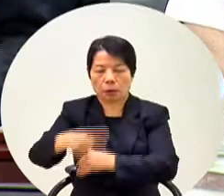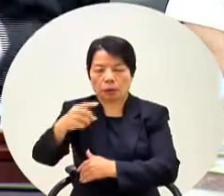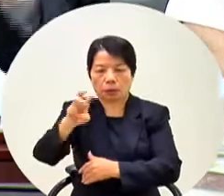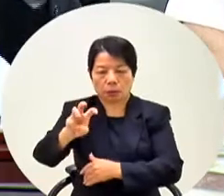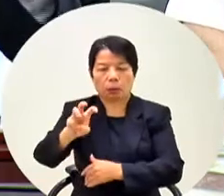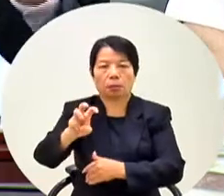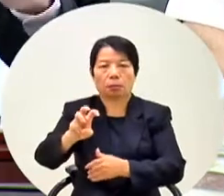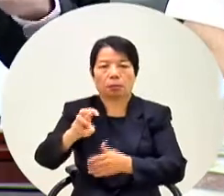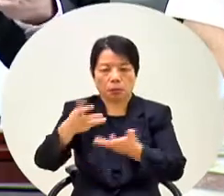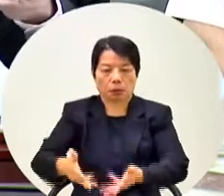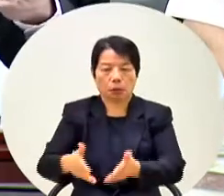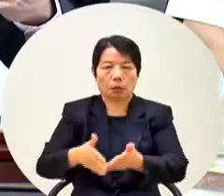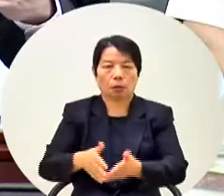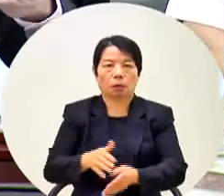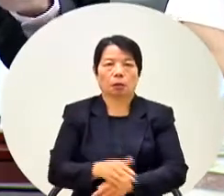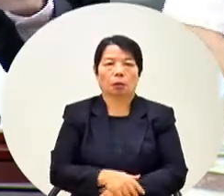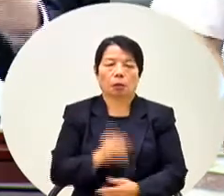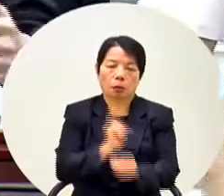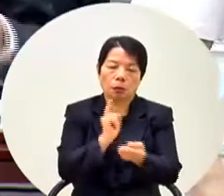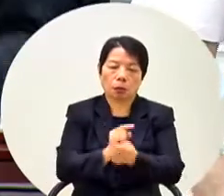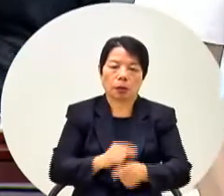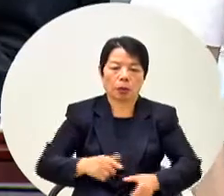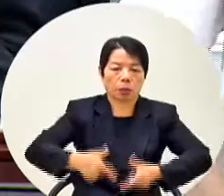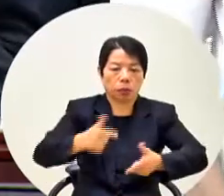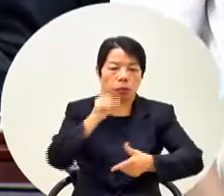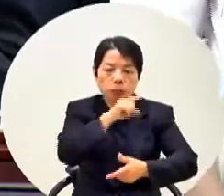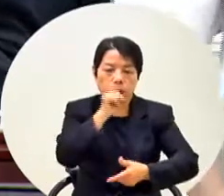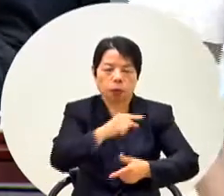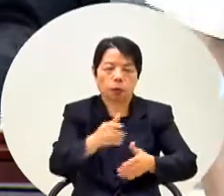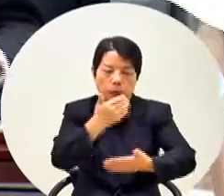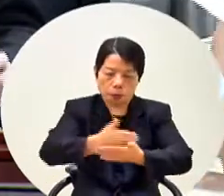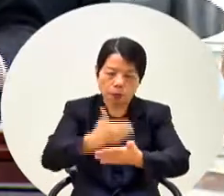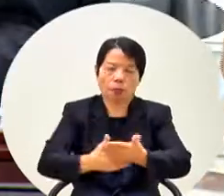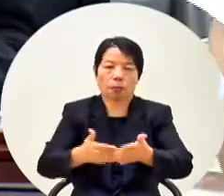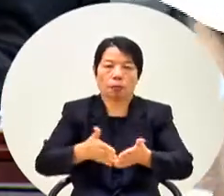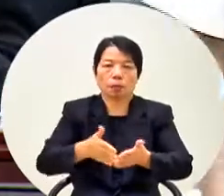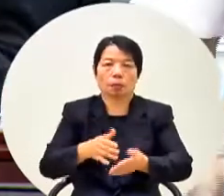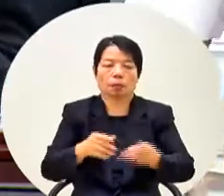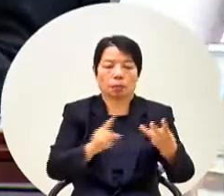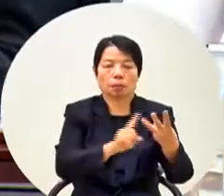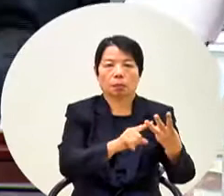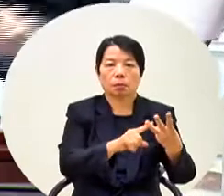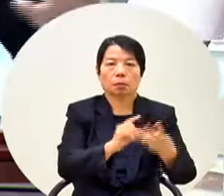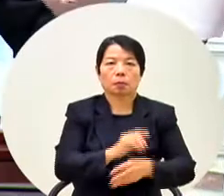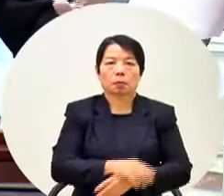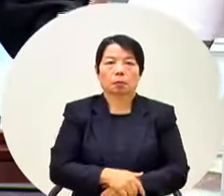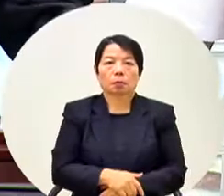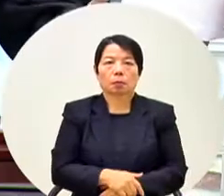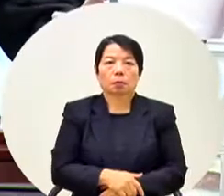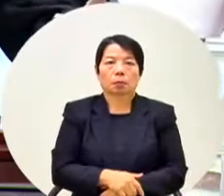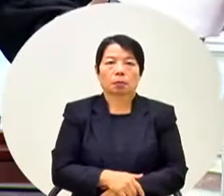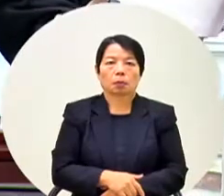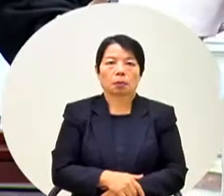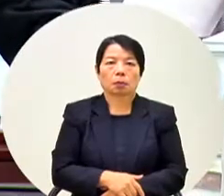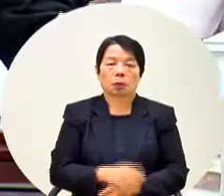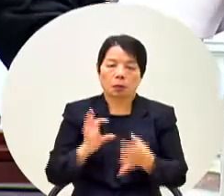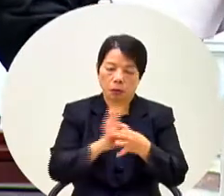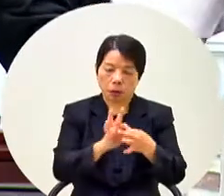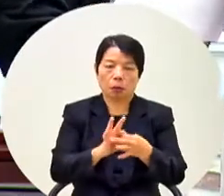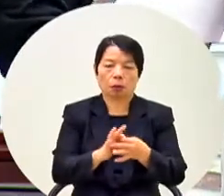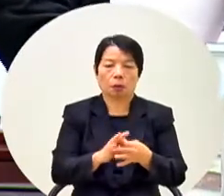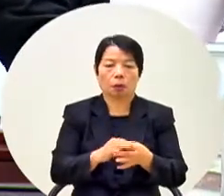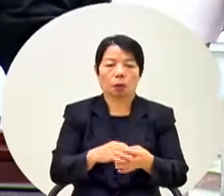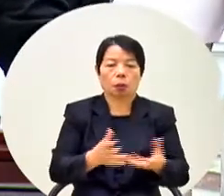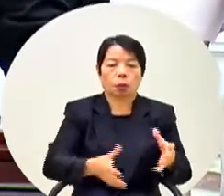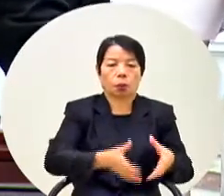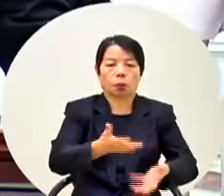吼，先甲这个本事内容减少。 嗯。 啊，第三，即、這个咱相关即几个分化路，